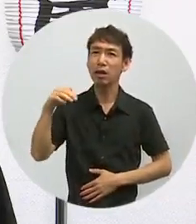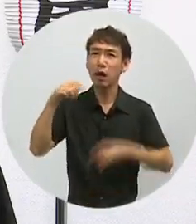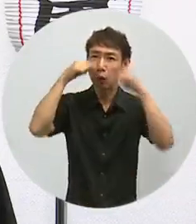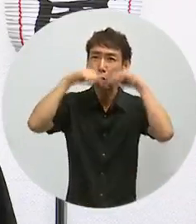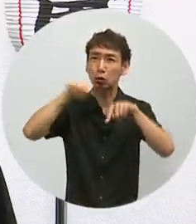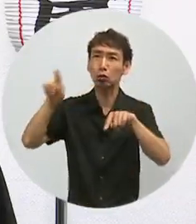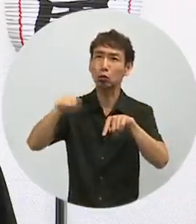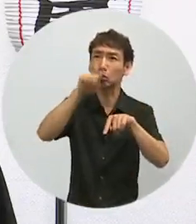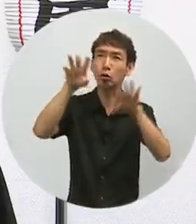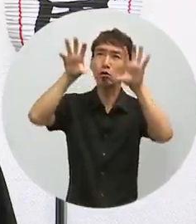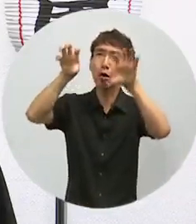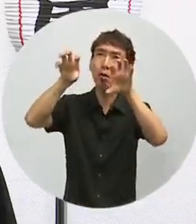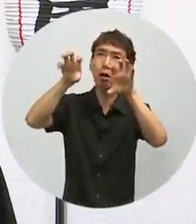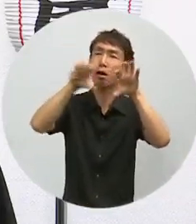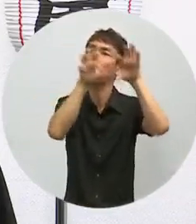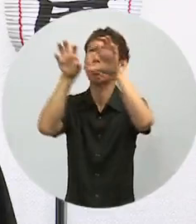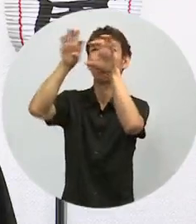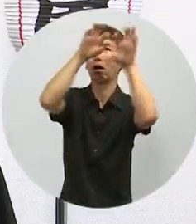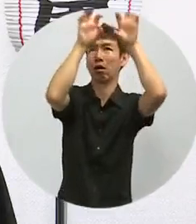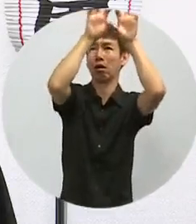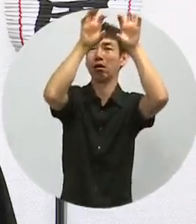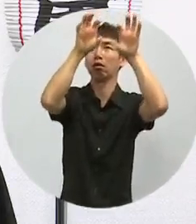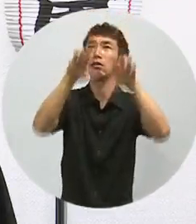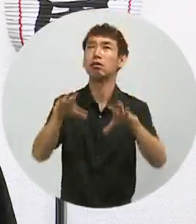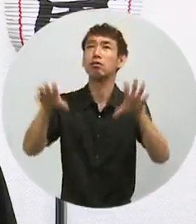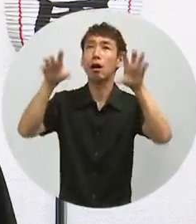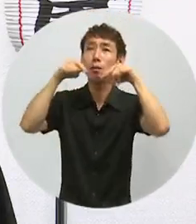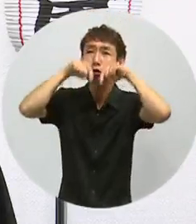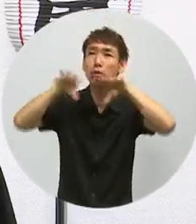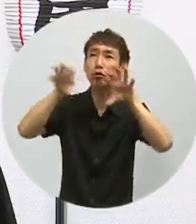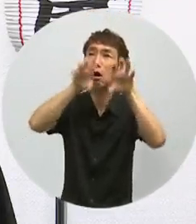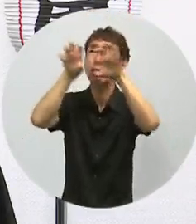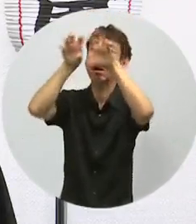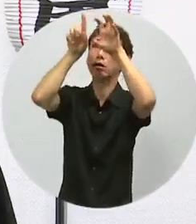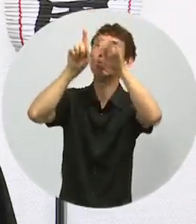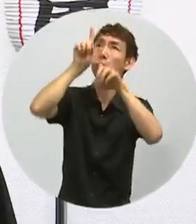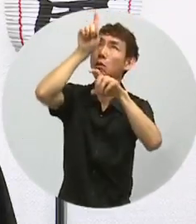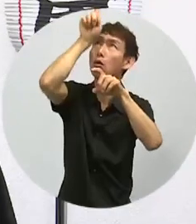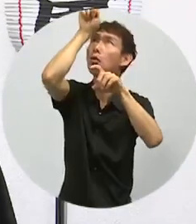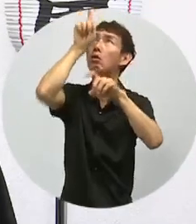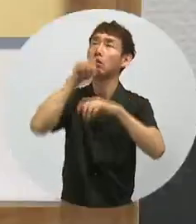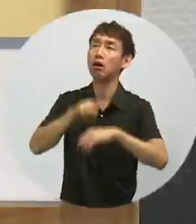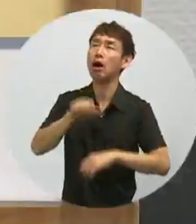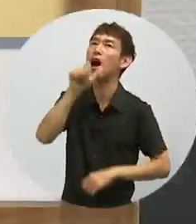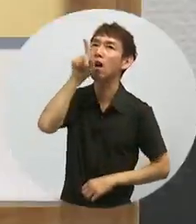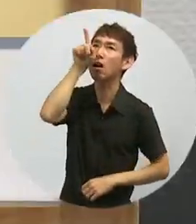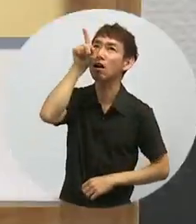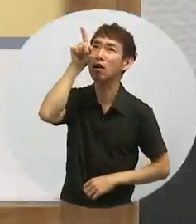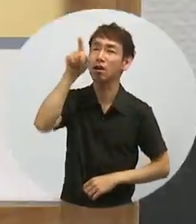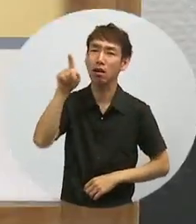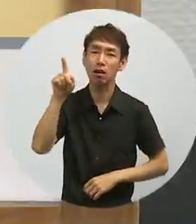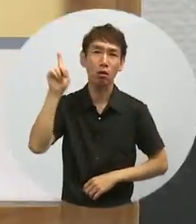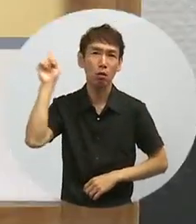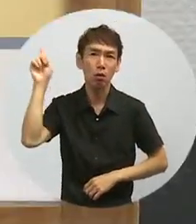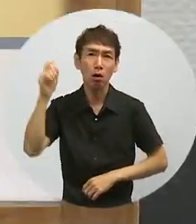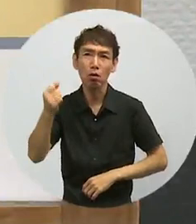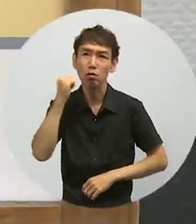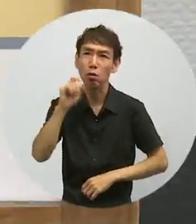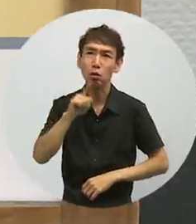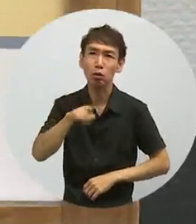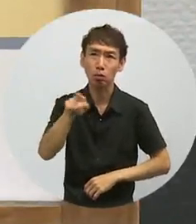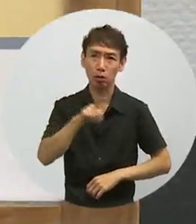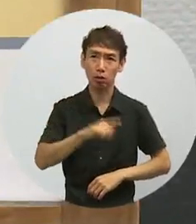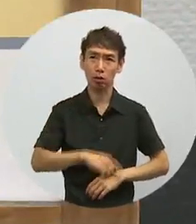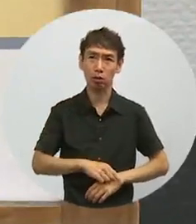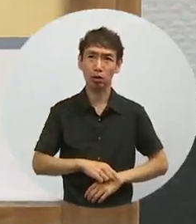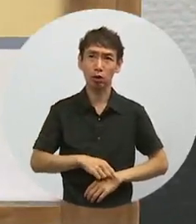しいよ。竜はこうやってあれを掴んで空まで登るらしいからさ、こっちの方が強いんじゃないかな。これ